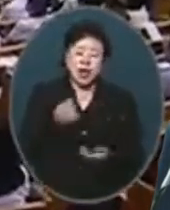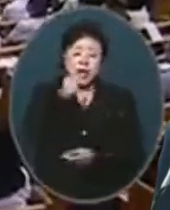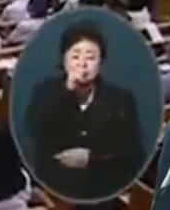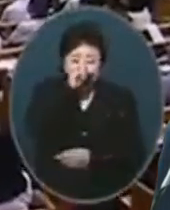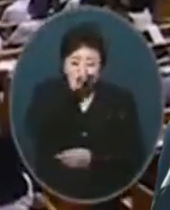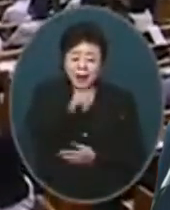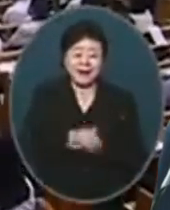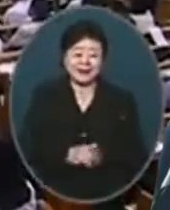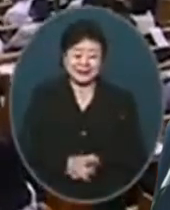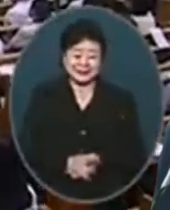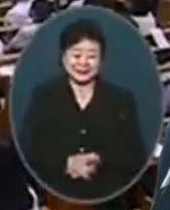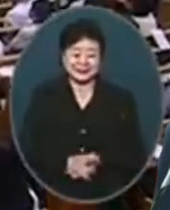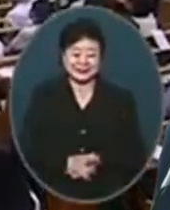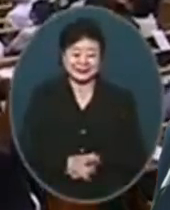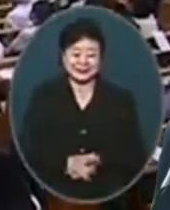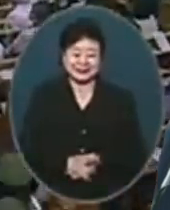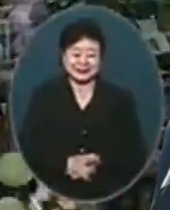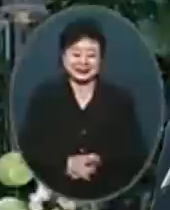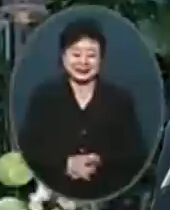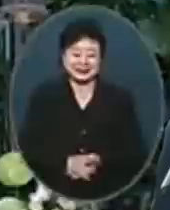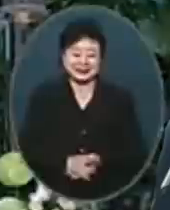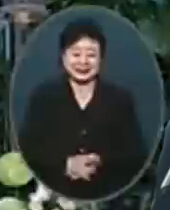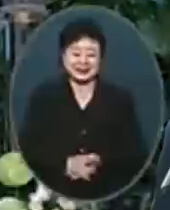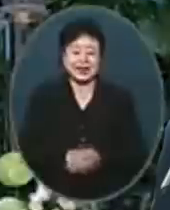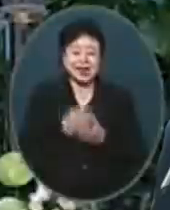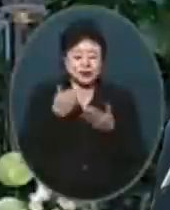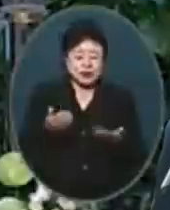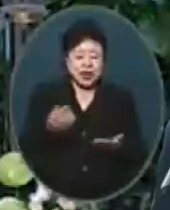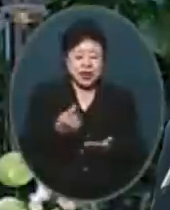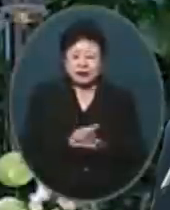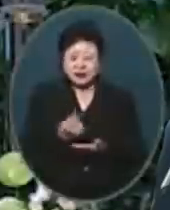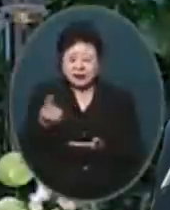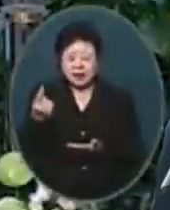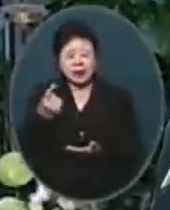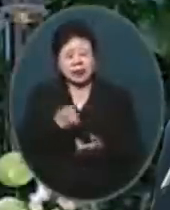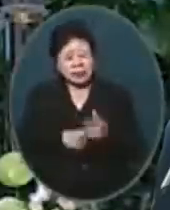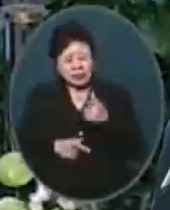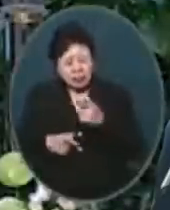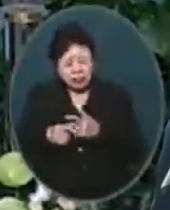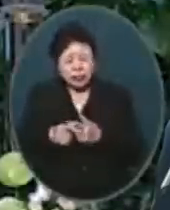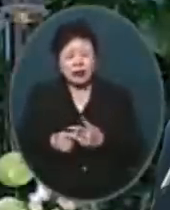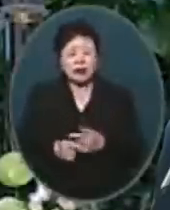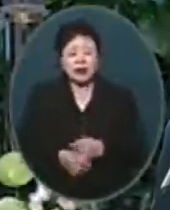좋다는 것입니다. 왜냐하면 휴가를 떠나면 그 휴가 자체가